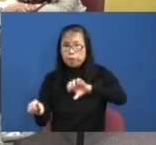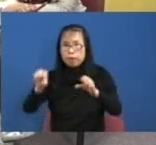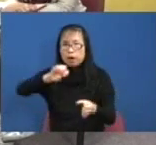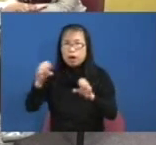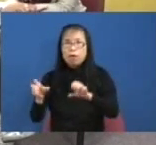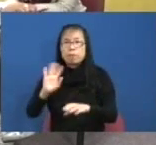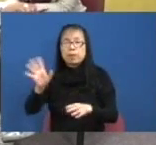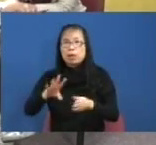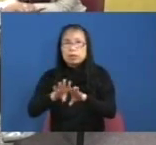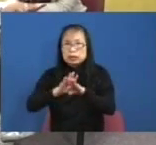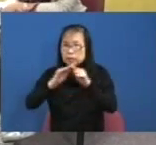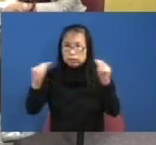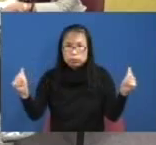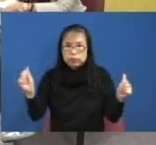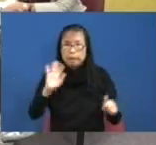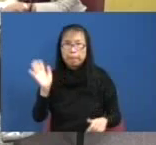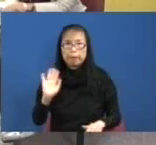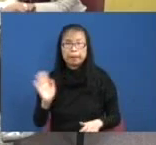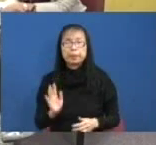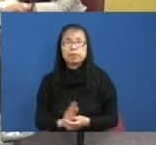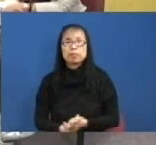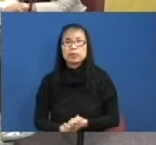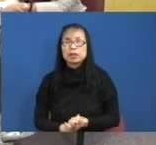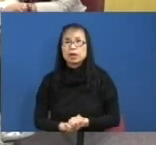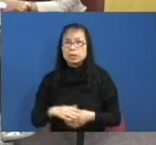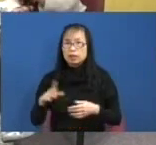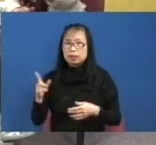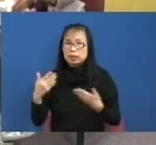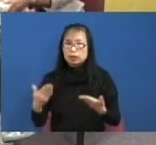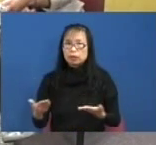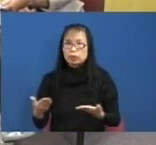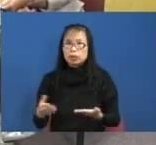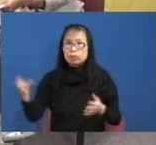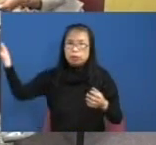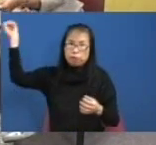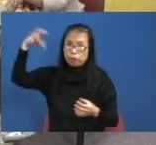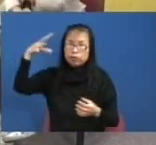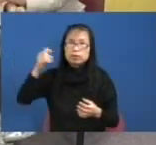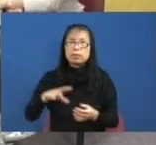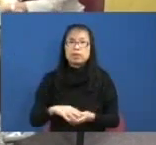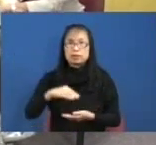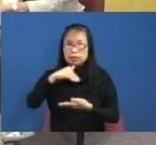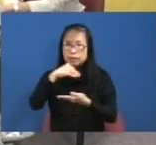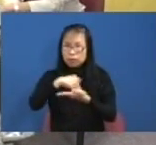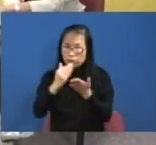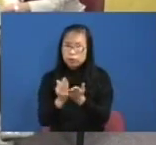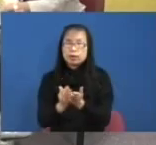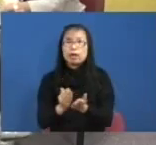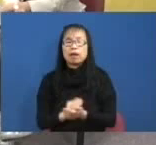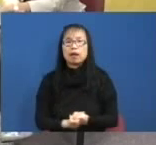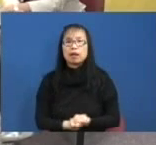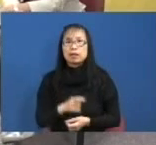話咁容易分解到嘅。就算不要說這些放射性的物質、就算是一